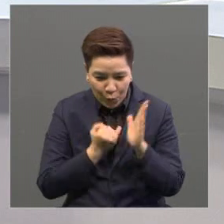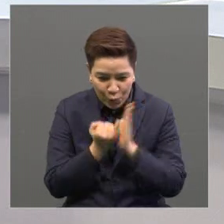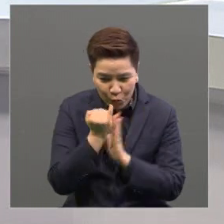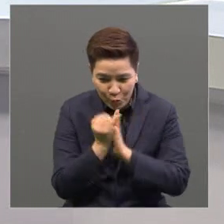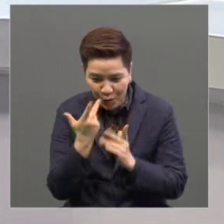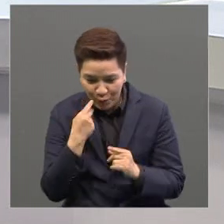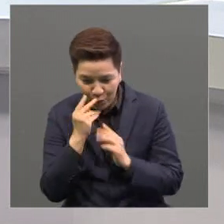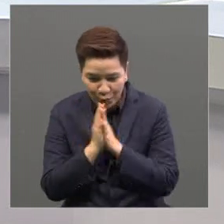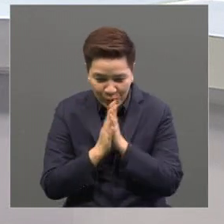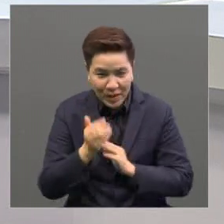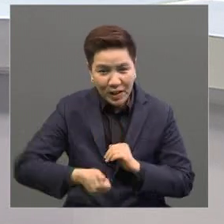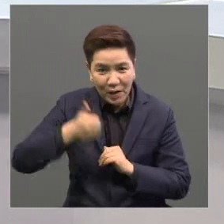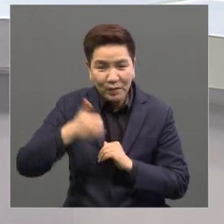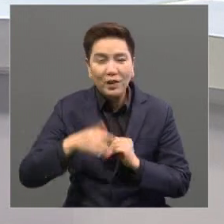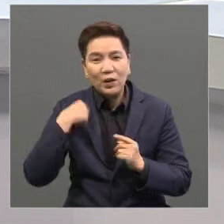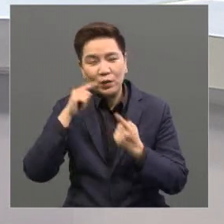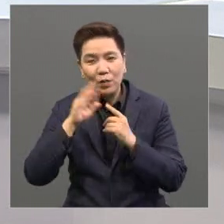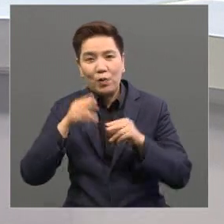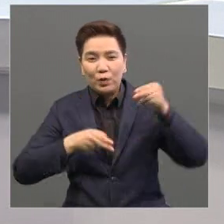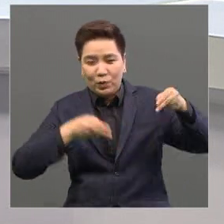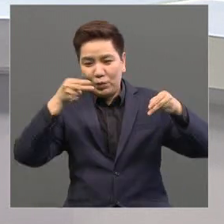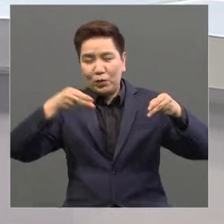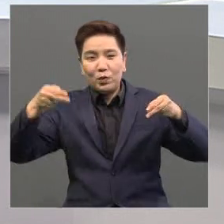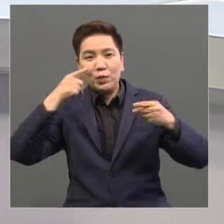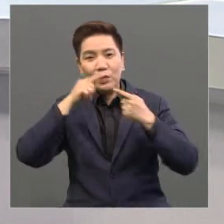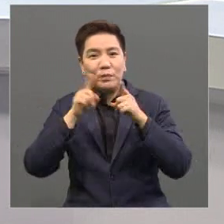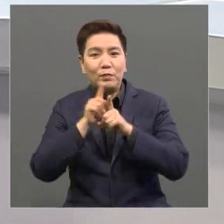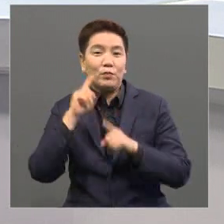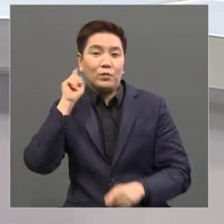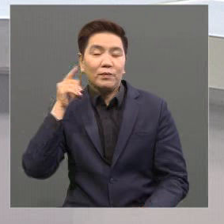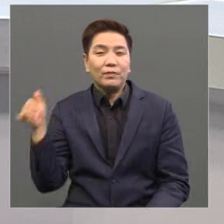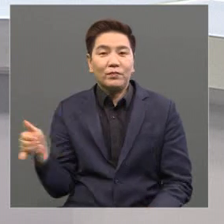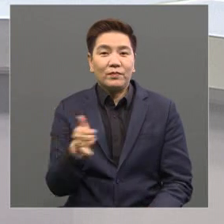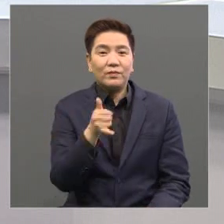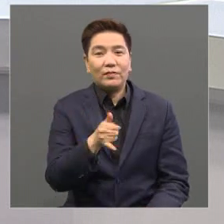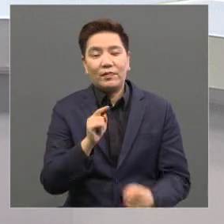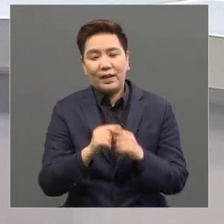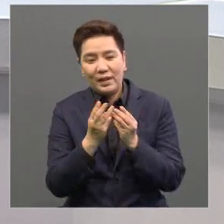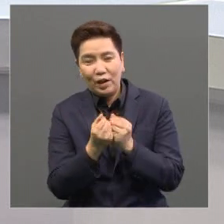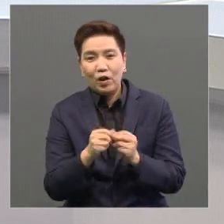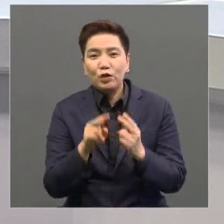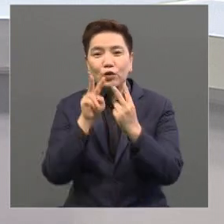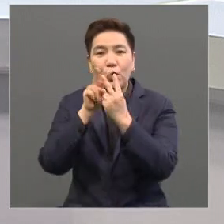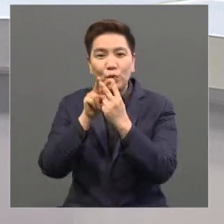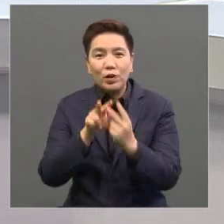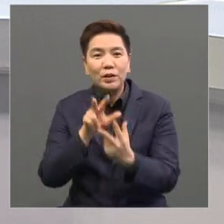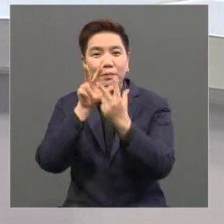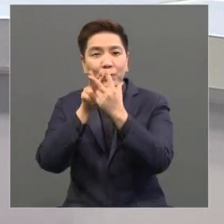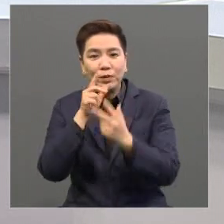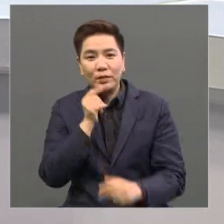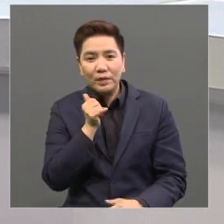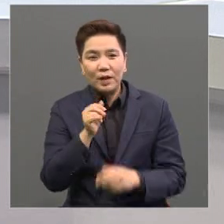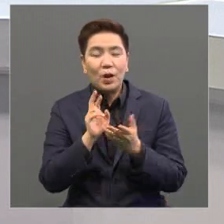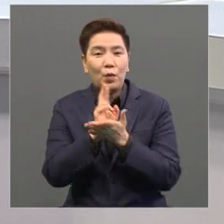ของตัวเองจะไม่แปลกจะโอ้โหกล้องแล้วปัทมาพรนี่ก็เดี๋ยวเลข 2ตัว 3ตัวเดียว